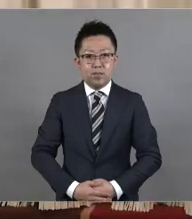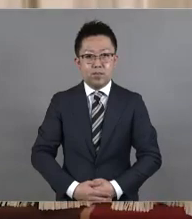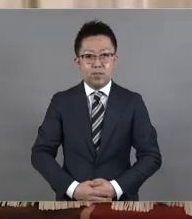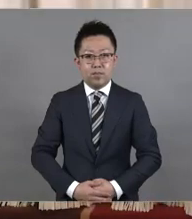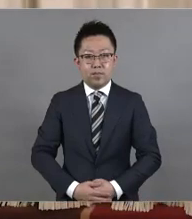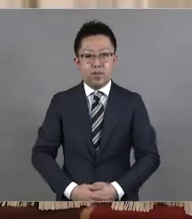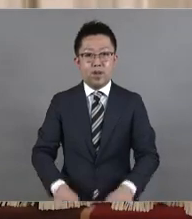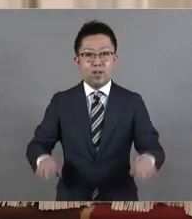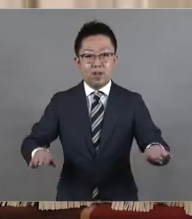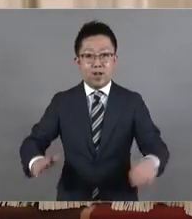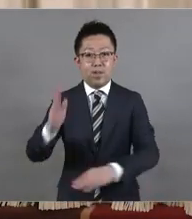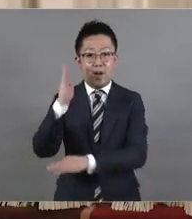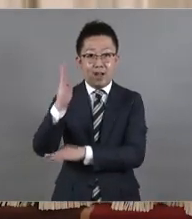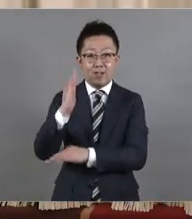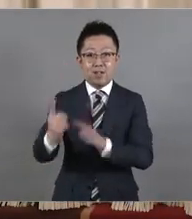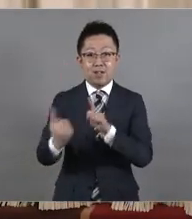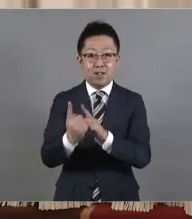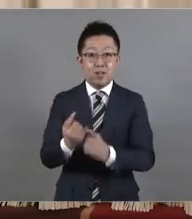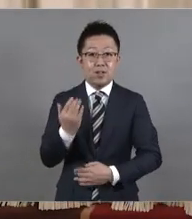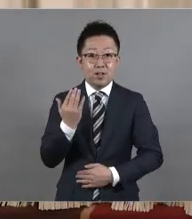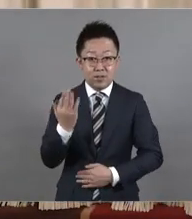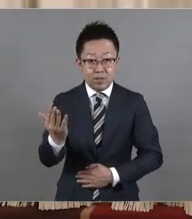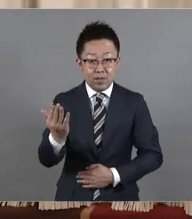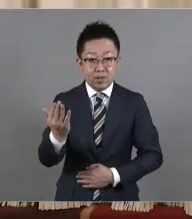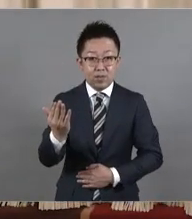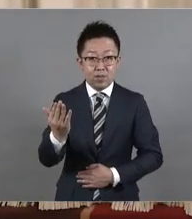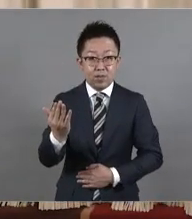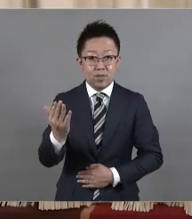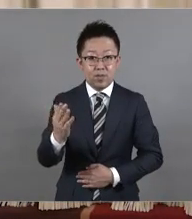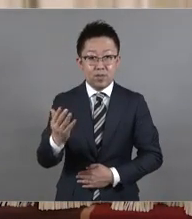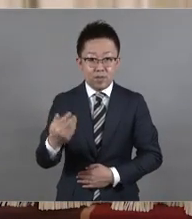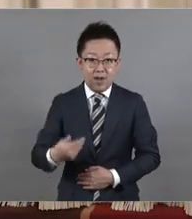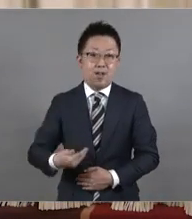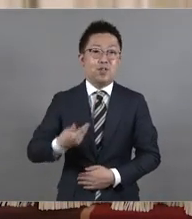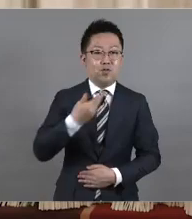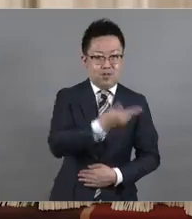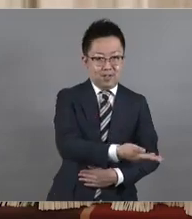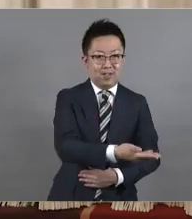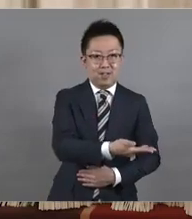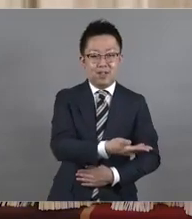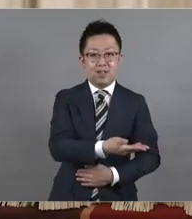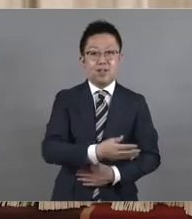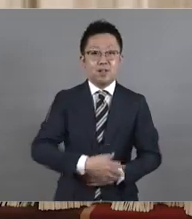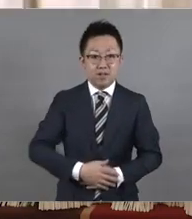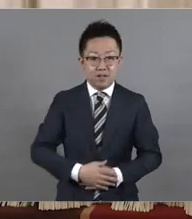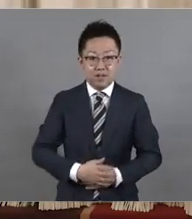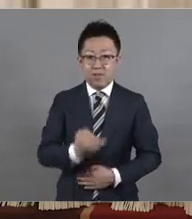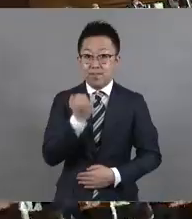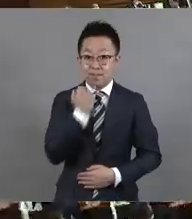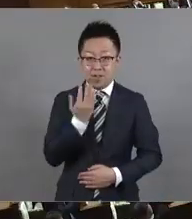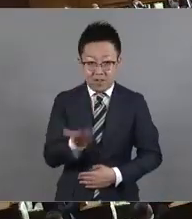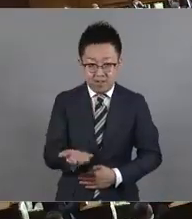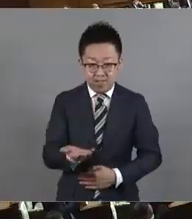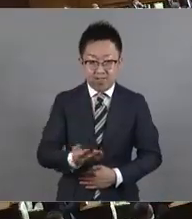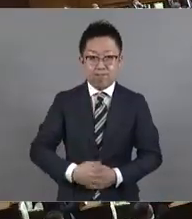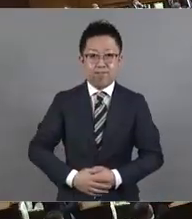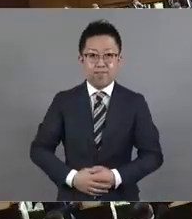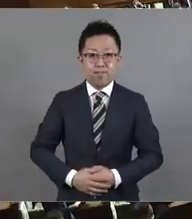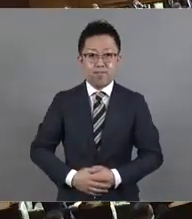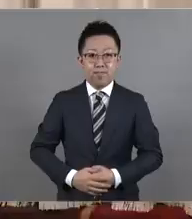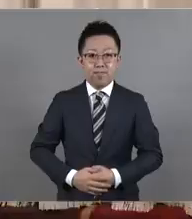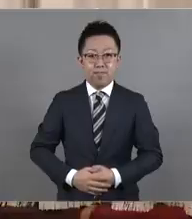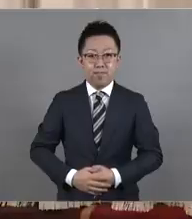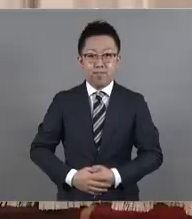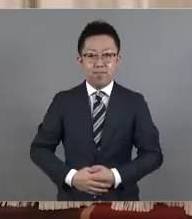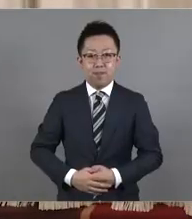ただ今の円実に対する質疑は次回にいずりたいと存じますがごいうございませんか5入り